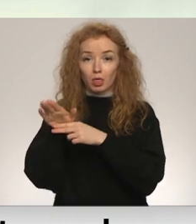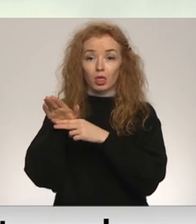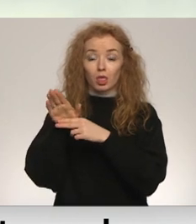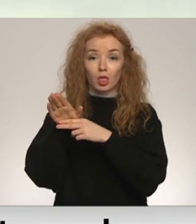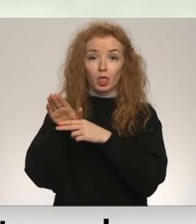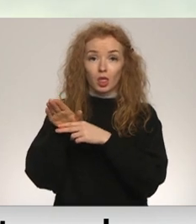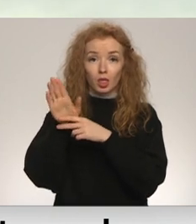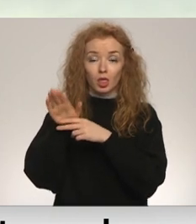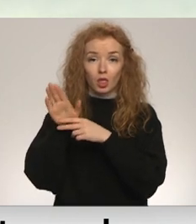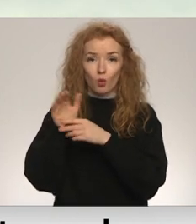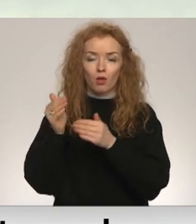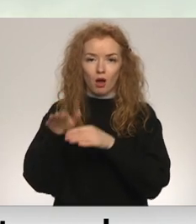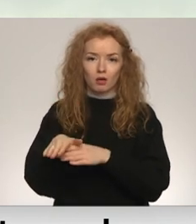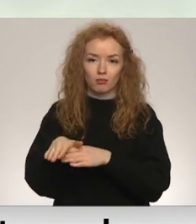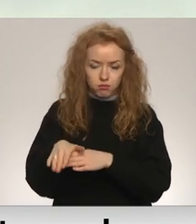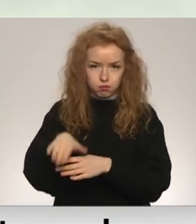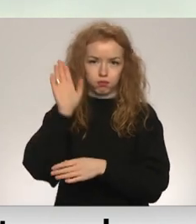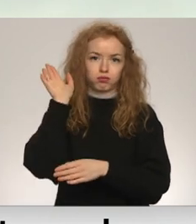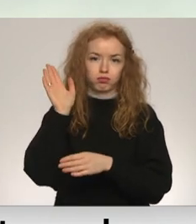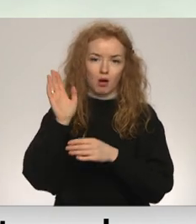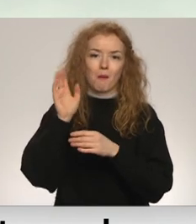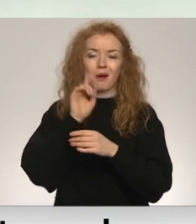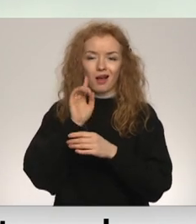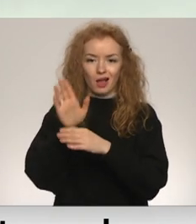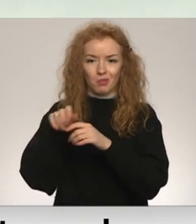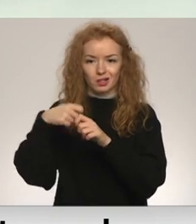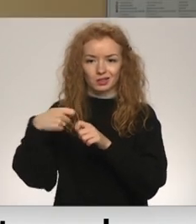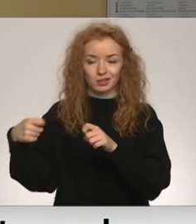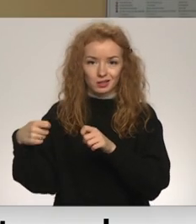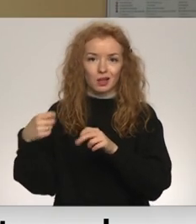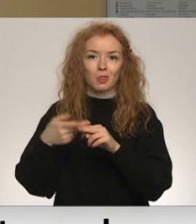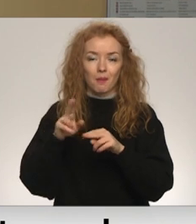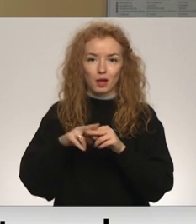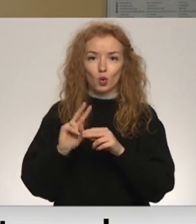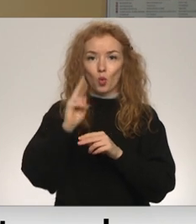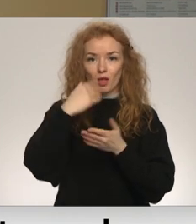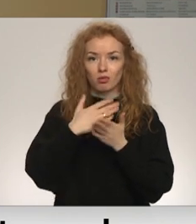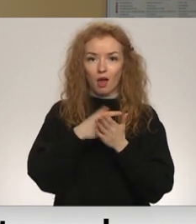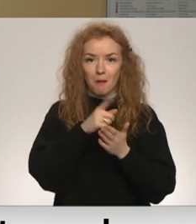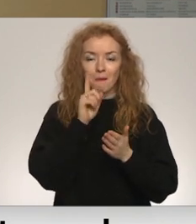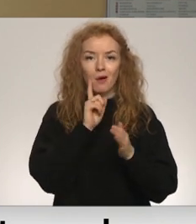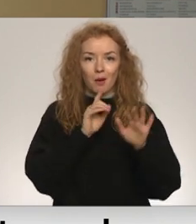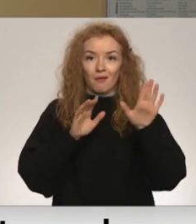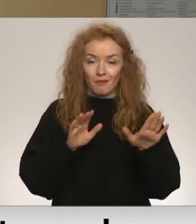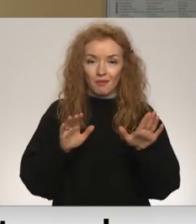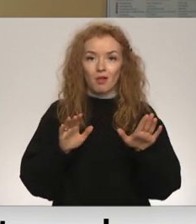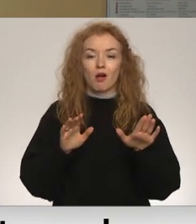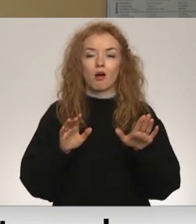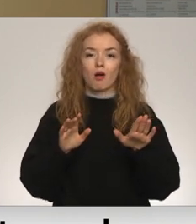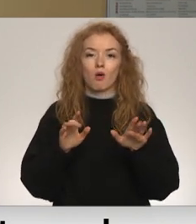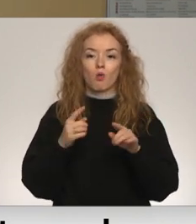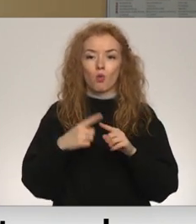vēja pacilāts, un šobrīd tas ir ar atsaitēm piesiets, un iespējams tāpēc arī tā otra daļa ir palikusi uz vietas, un varbūt paliks uz vietas arī